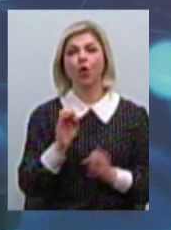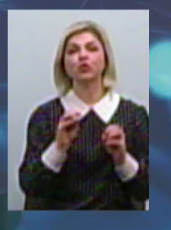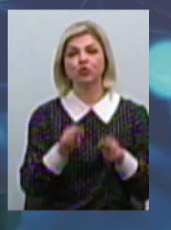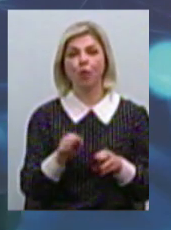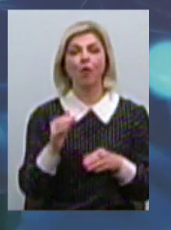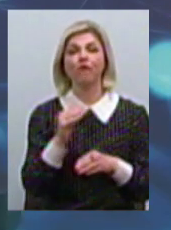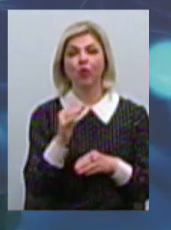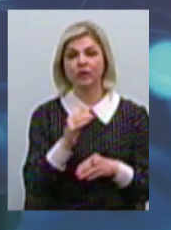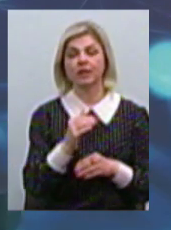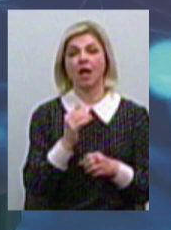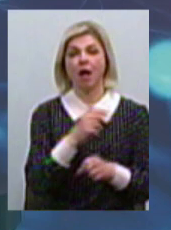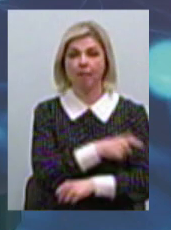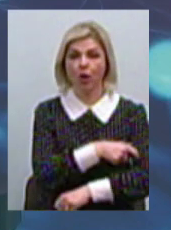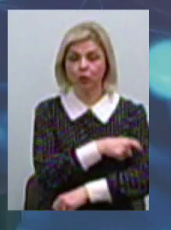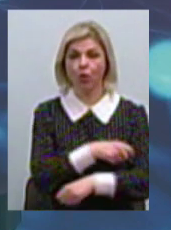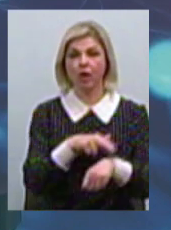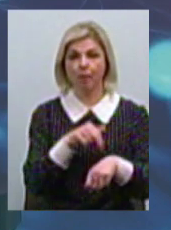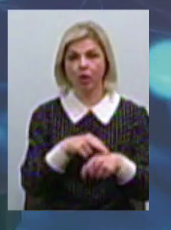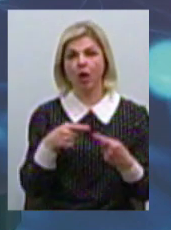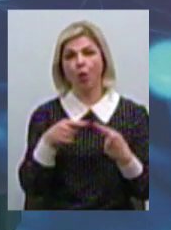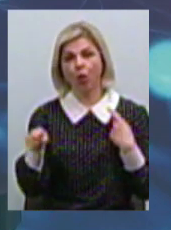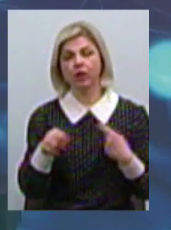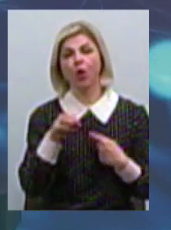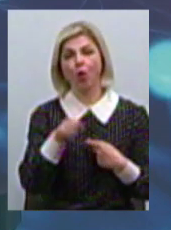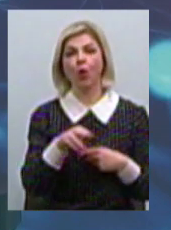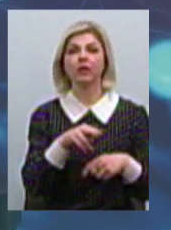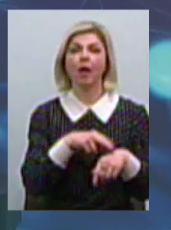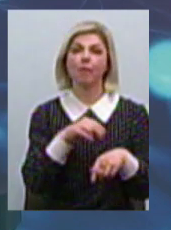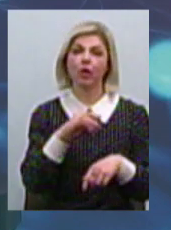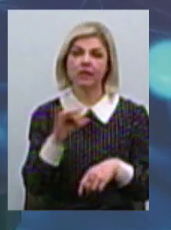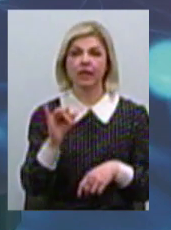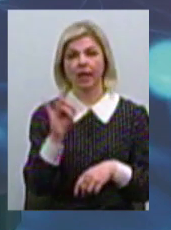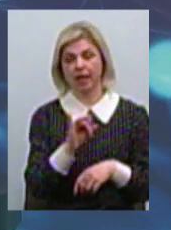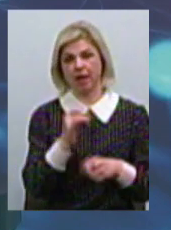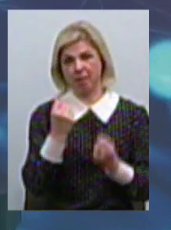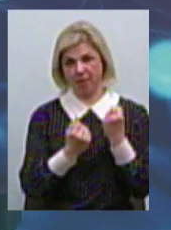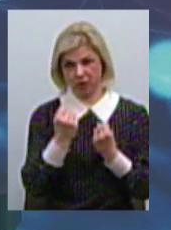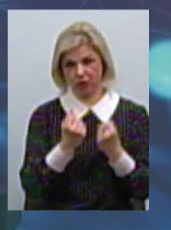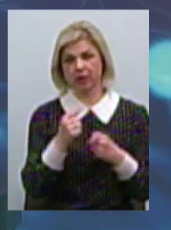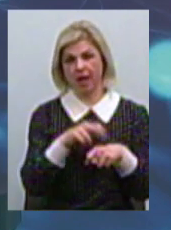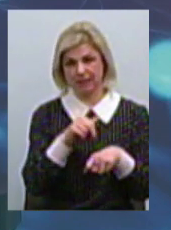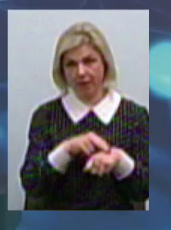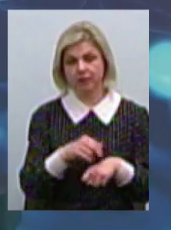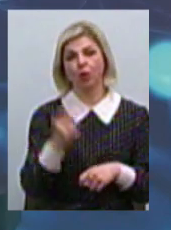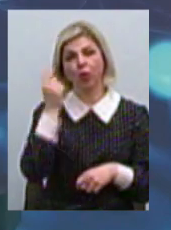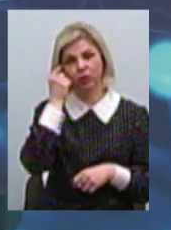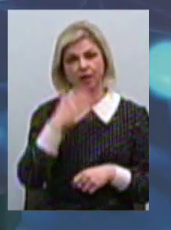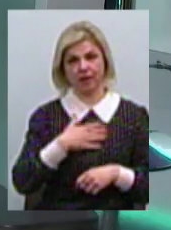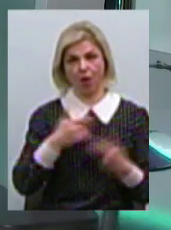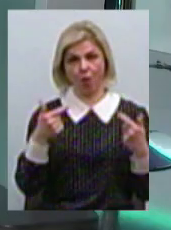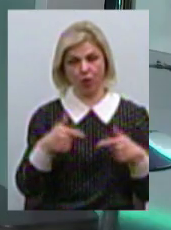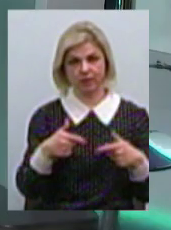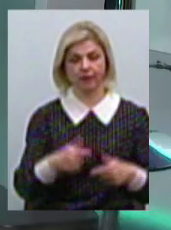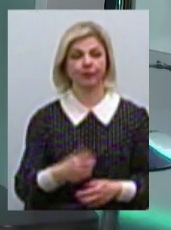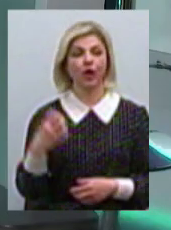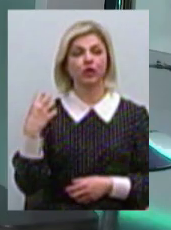функції патрульної поліції відрізняються від функції патрульної міліції та Державтоінспекції, дізнаємось у нашого сьогоднішнього спікера. В студії